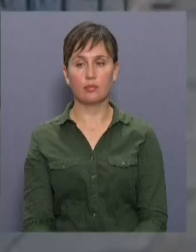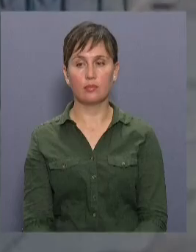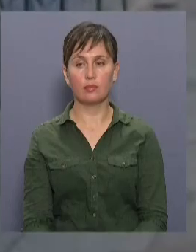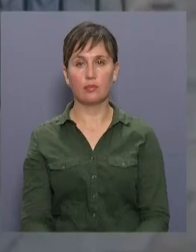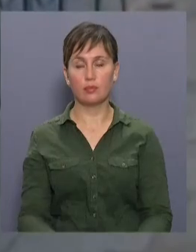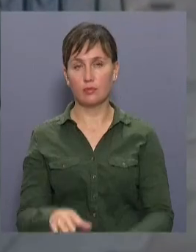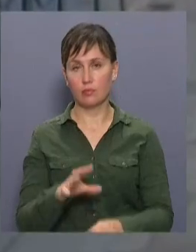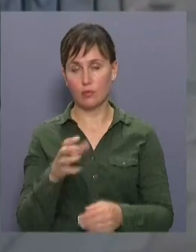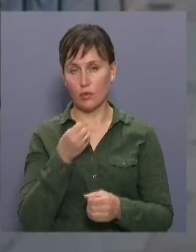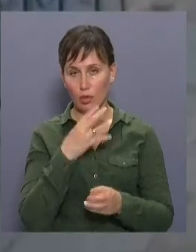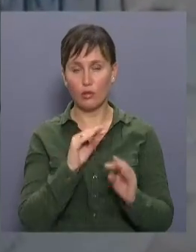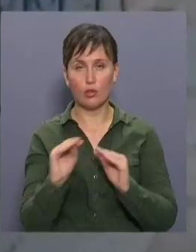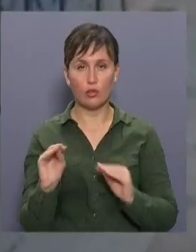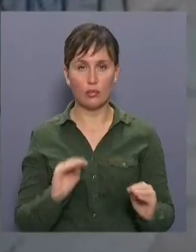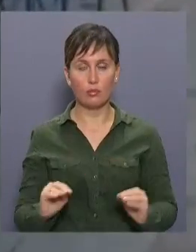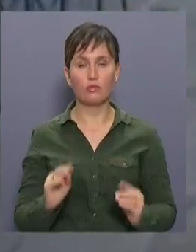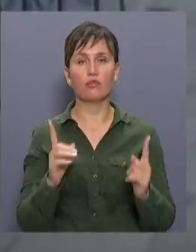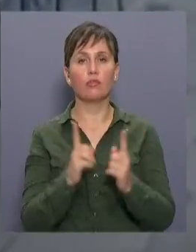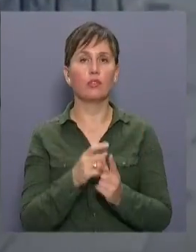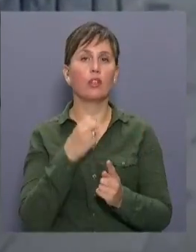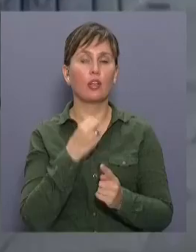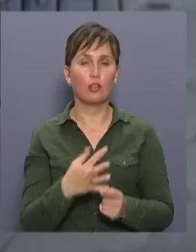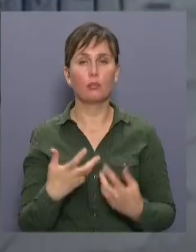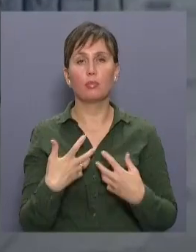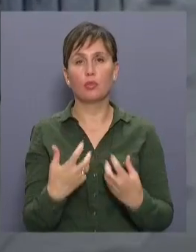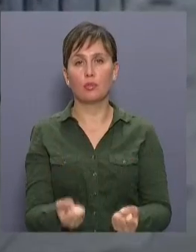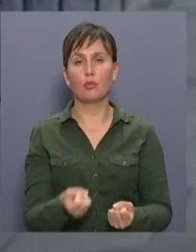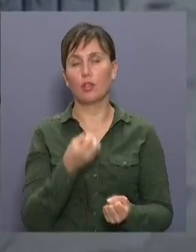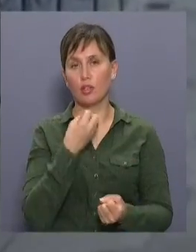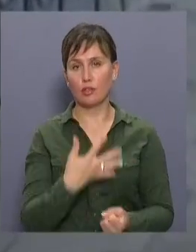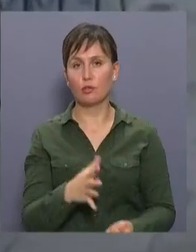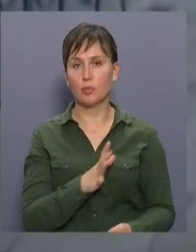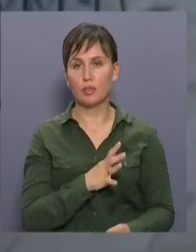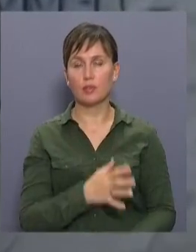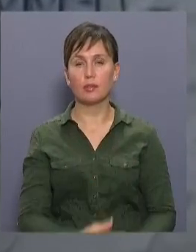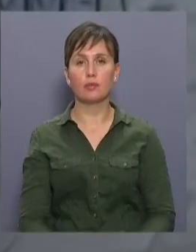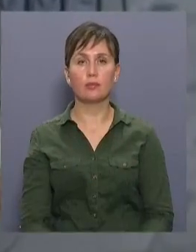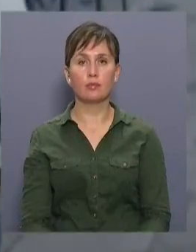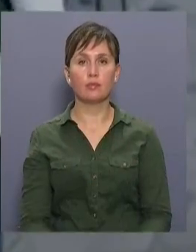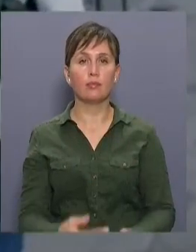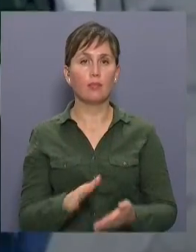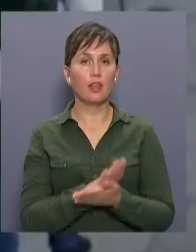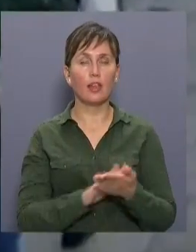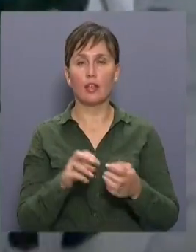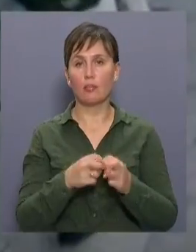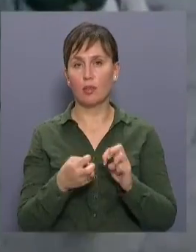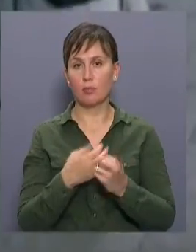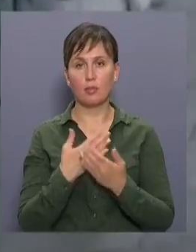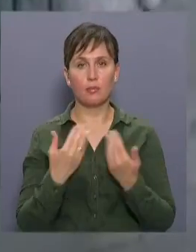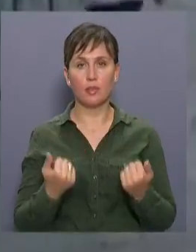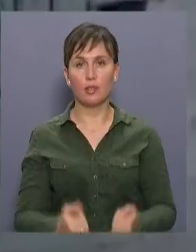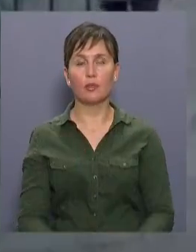хорошее размещение, хорошая встреча, хороший прием. Вот. В общем, никаких проблем нет.